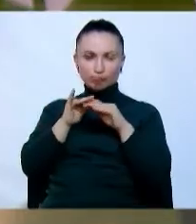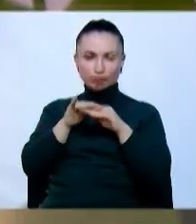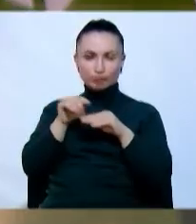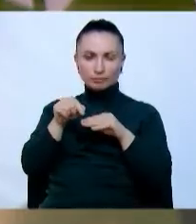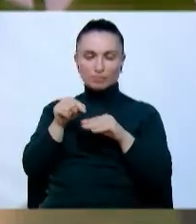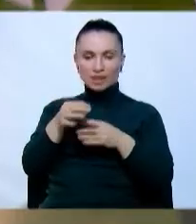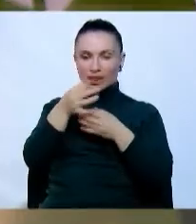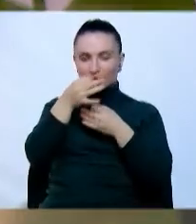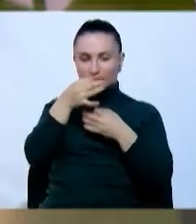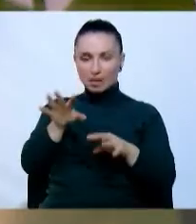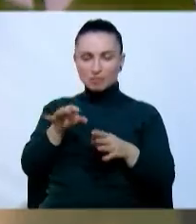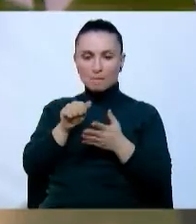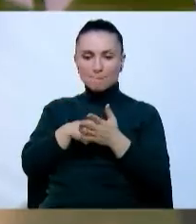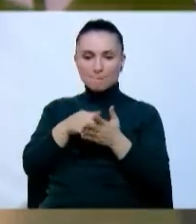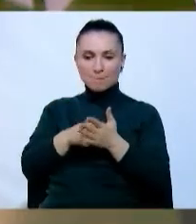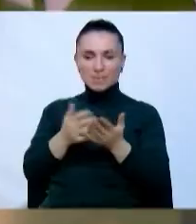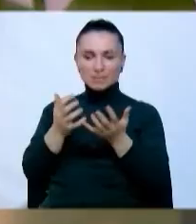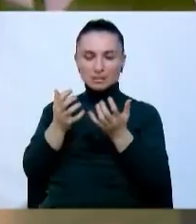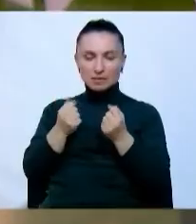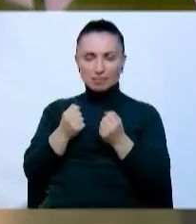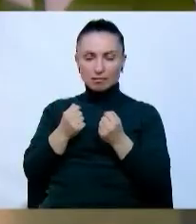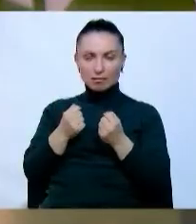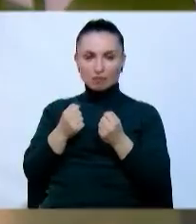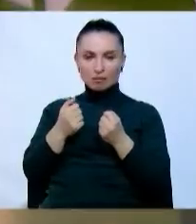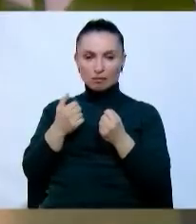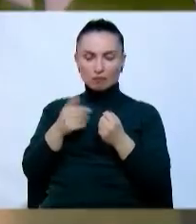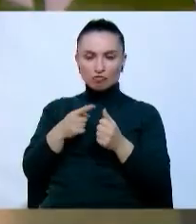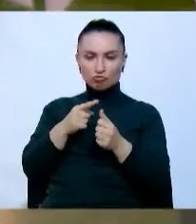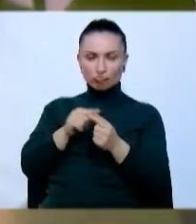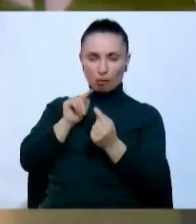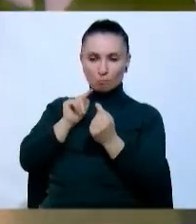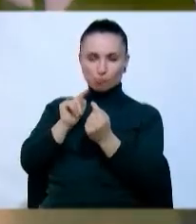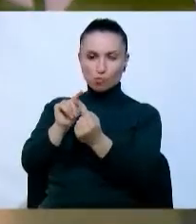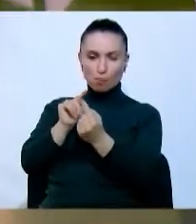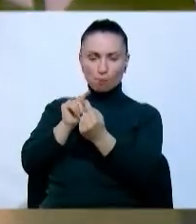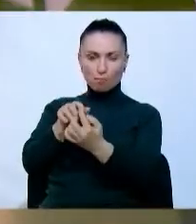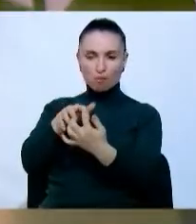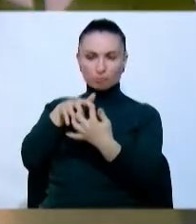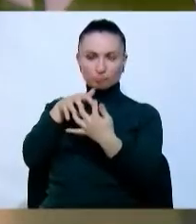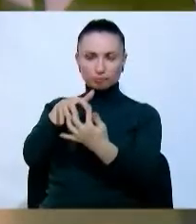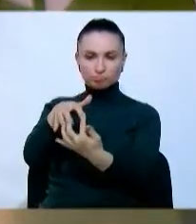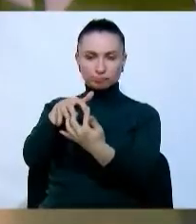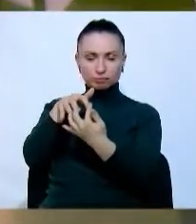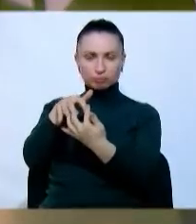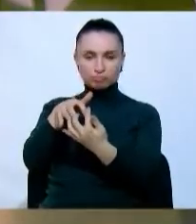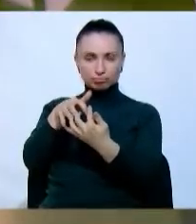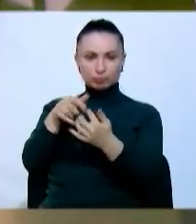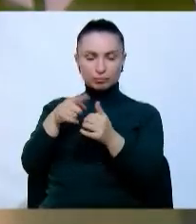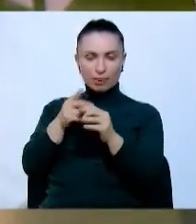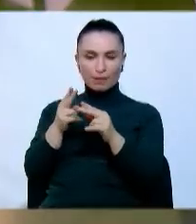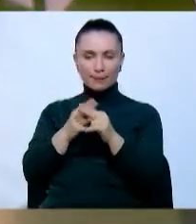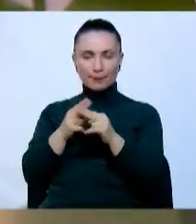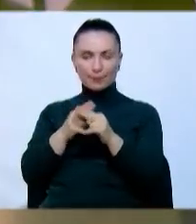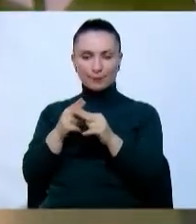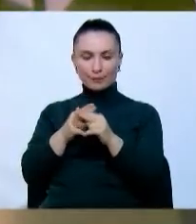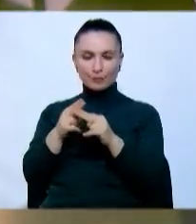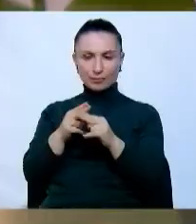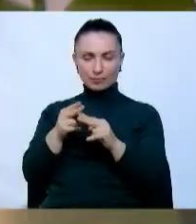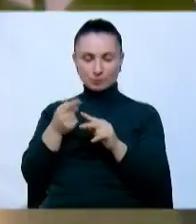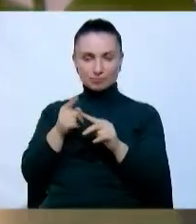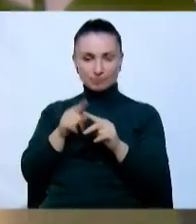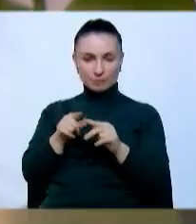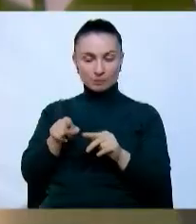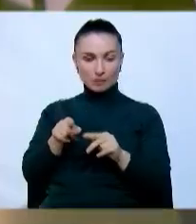რომლებიც ნებისმიერ გამომწვევს უწევენ წინააღმდეგობას და ახდენენ მის გაინეიტრალებას. რა თქმა